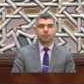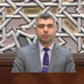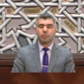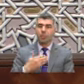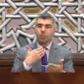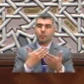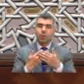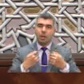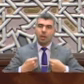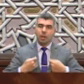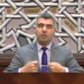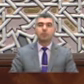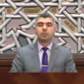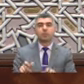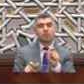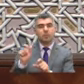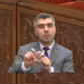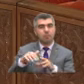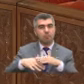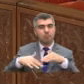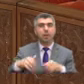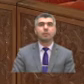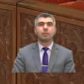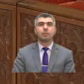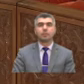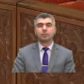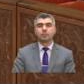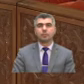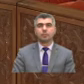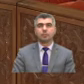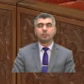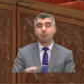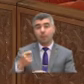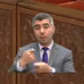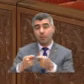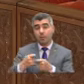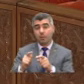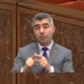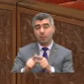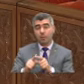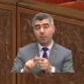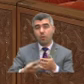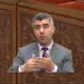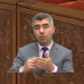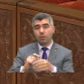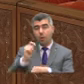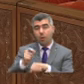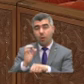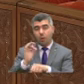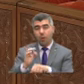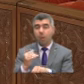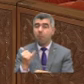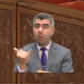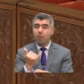شكراً سيد رئيس. سيدة والسادة النواب المحترمون، الاقتصاد الاجتماعي والتضامني عنده دور مهم